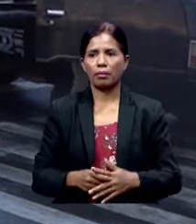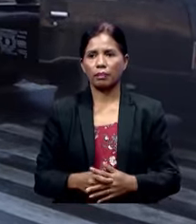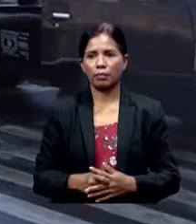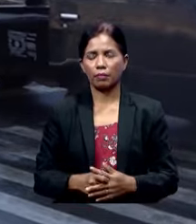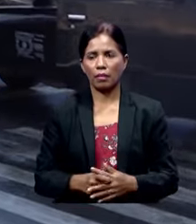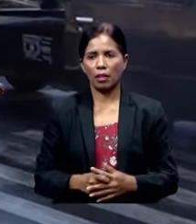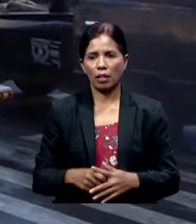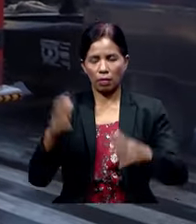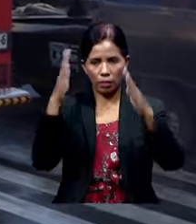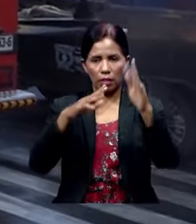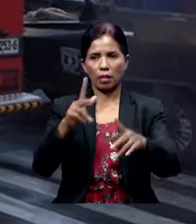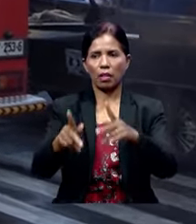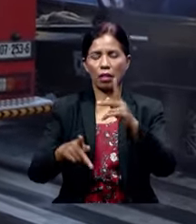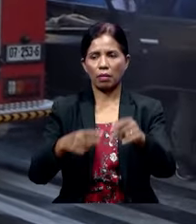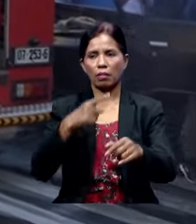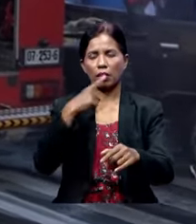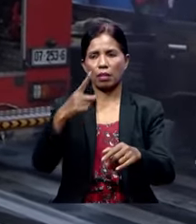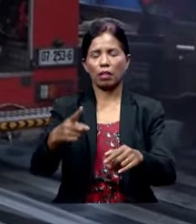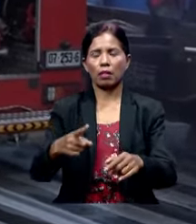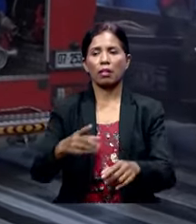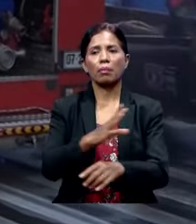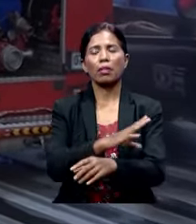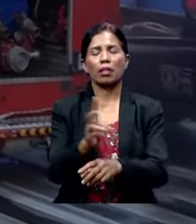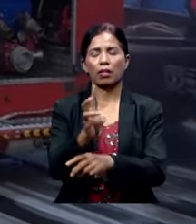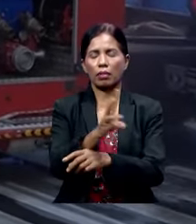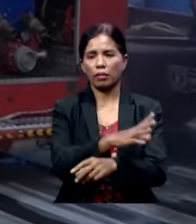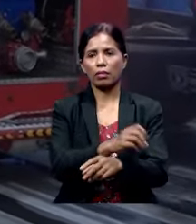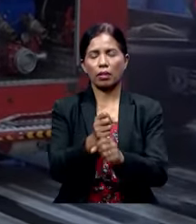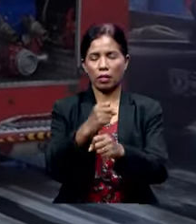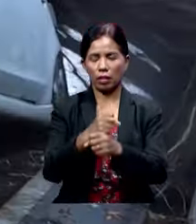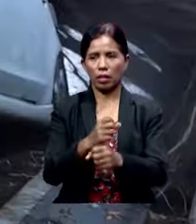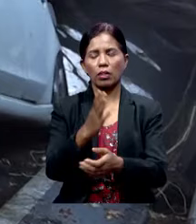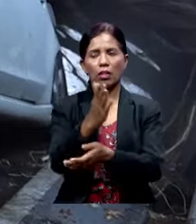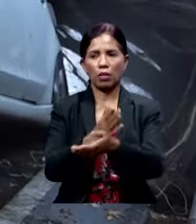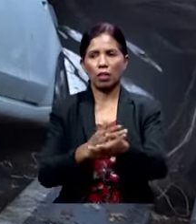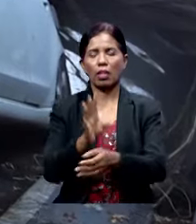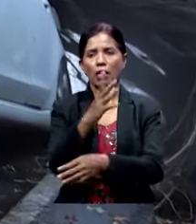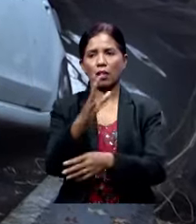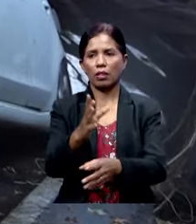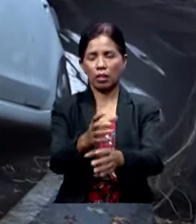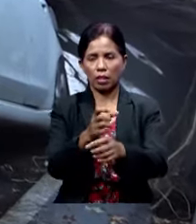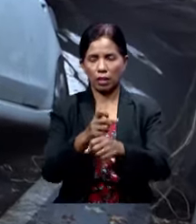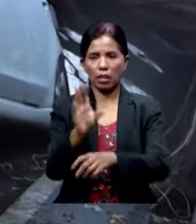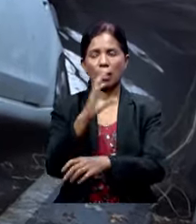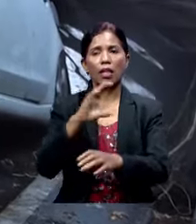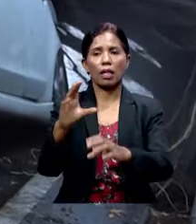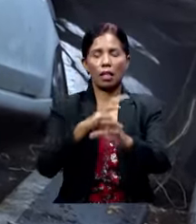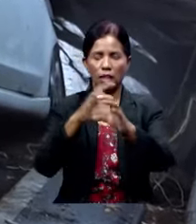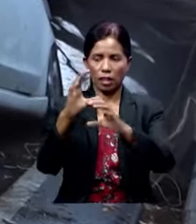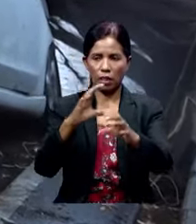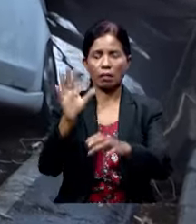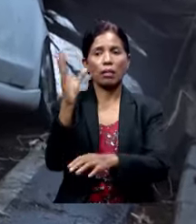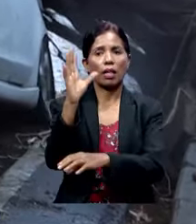Ho acontecimento ne komunidade komunikakeras ba parte bomberus, ho dihalo intervensaun atu koa ai ne, ho dihasai kareta Nissan nebe ai hanehan